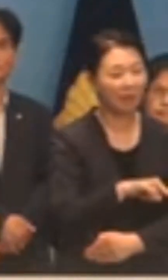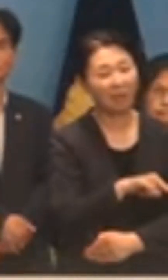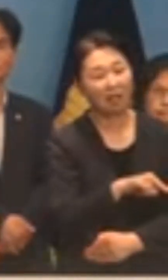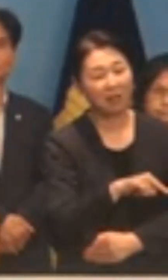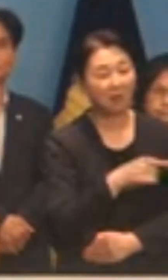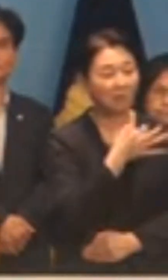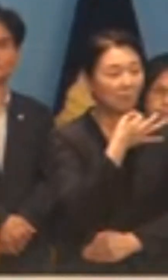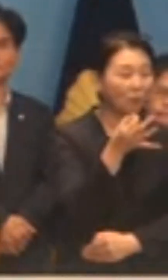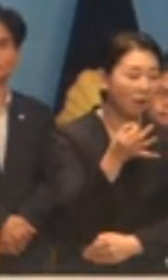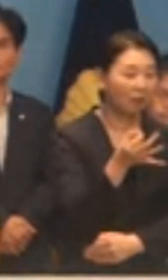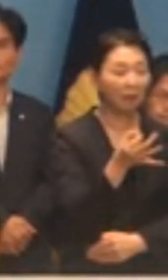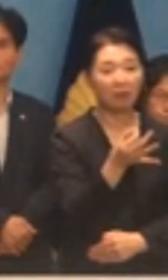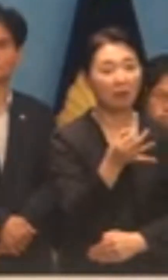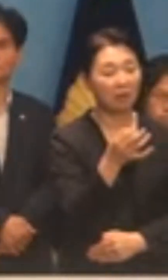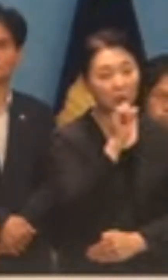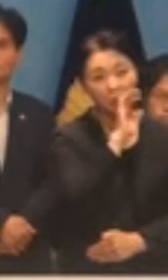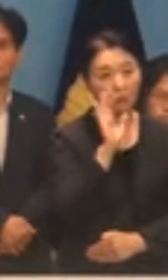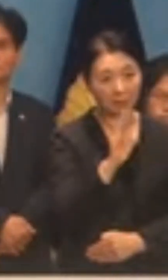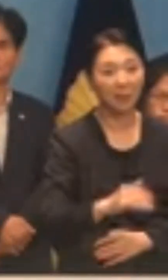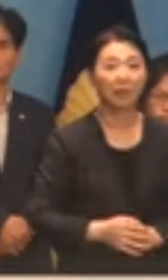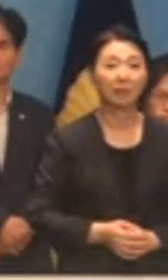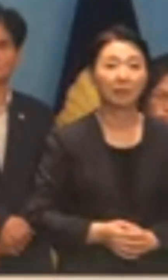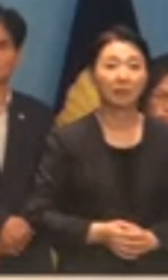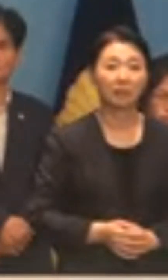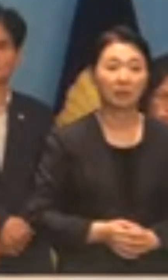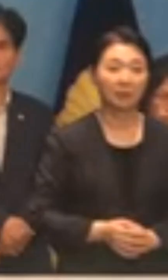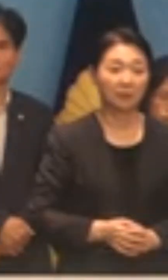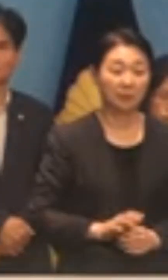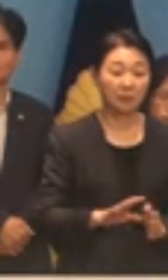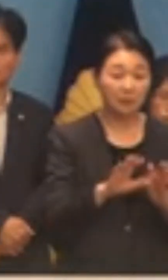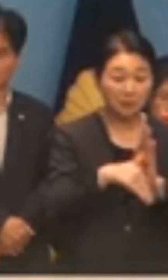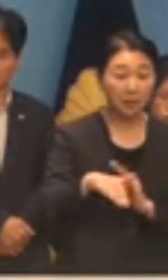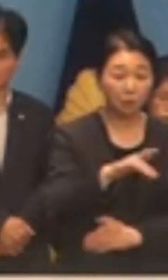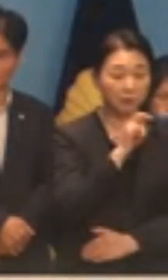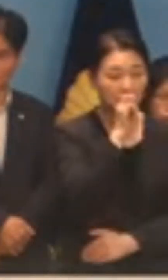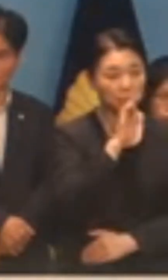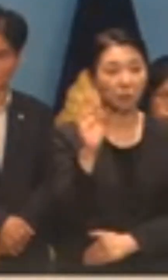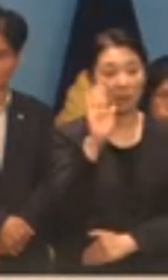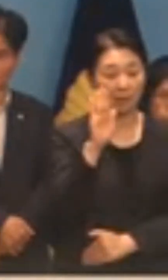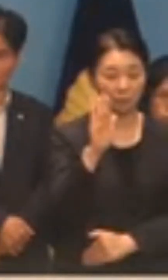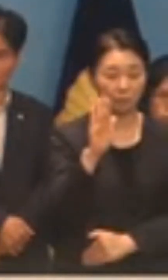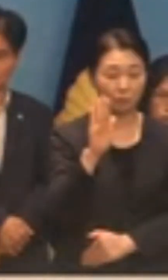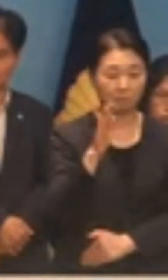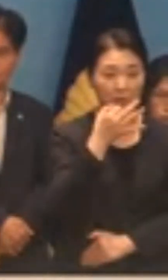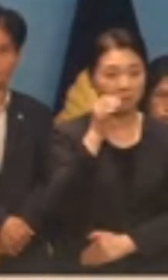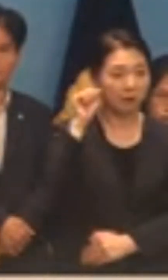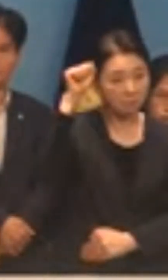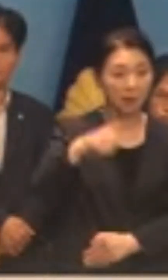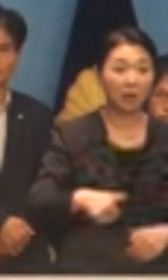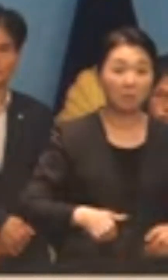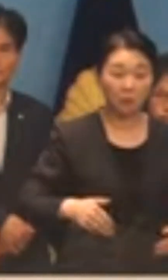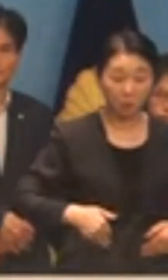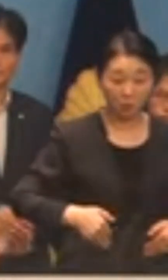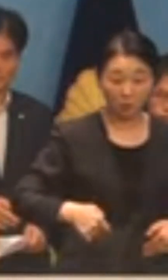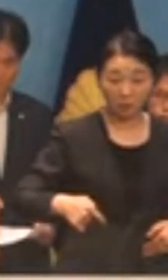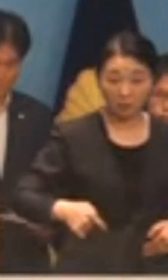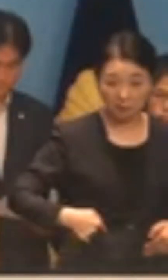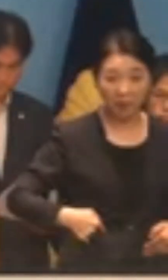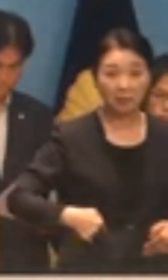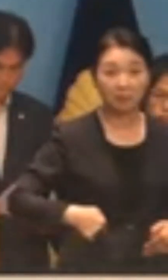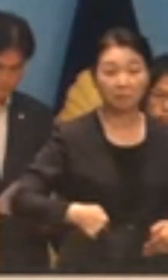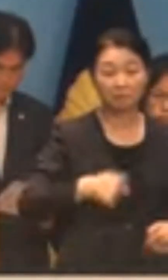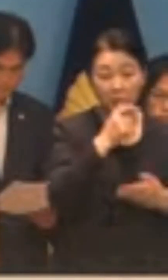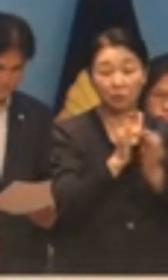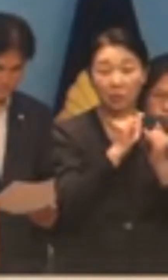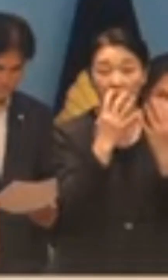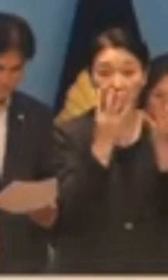시대입니다. 이러한 위기의 때 저희는 침묵하지 않기로 했습니다. 이제는 양심수 석방, 국가보안법 폐지,